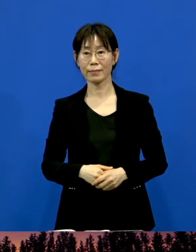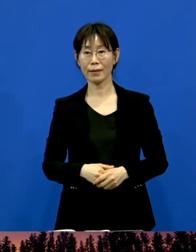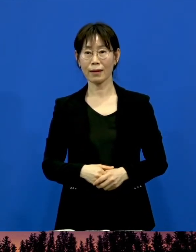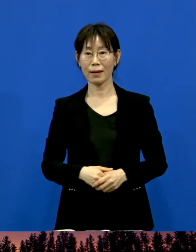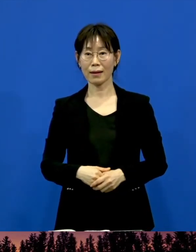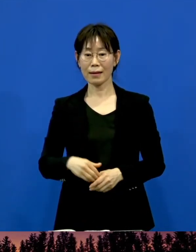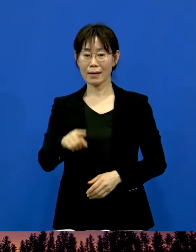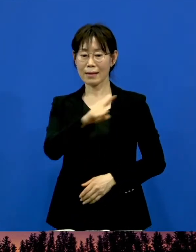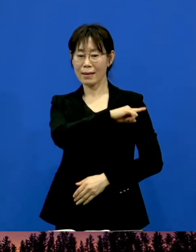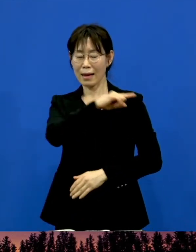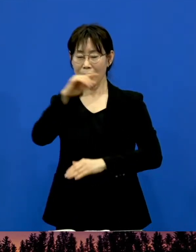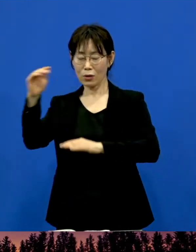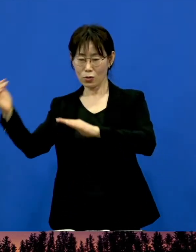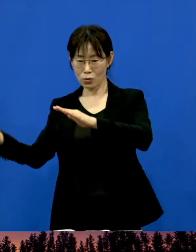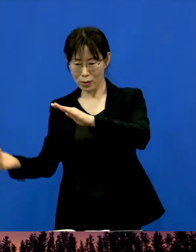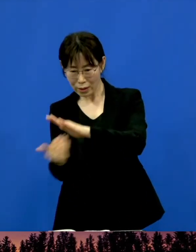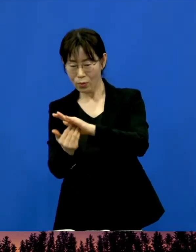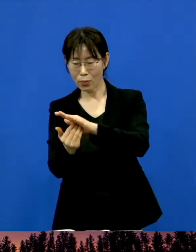때라는 거죠.